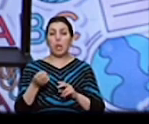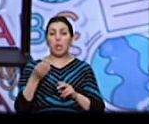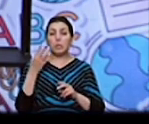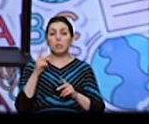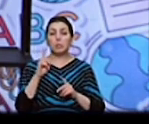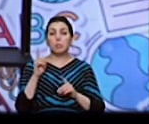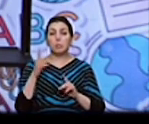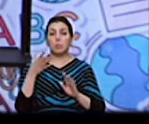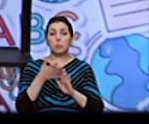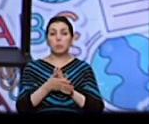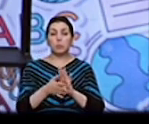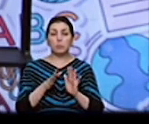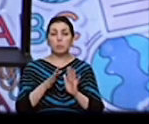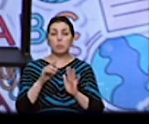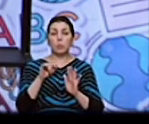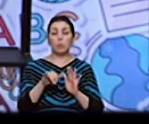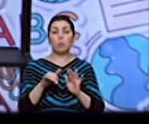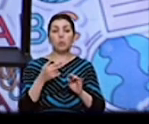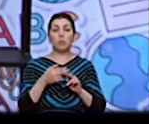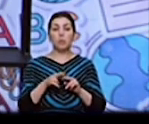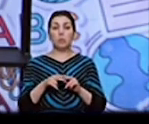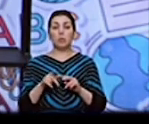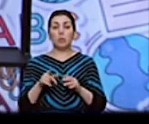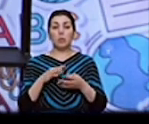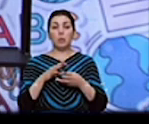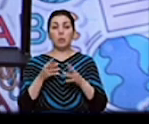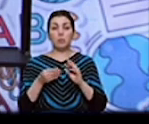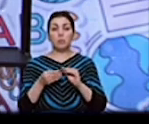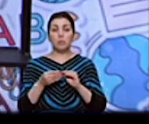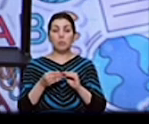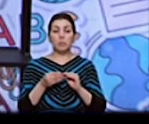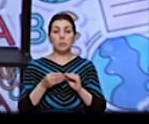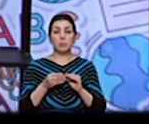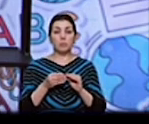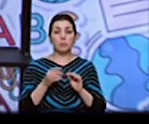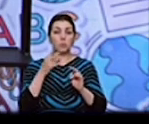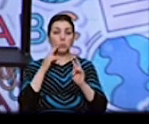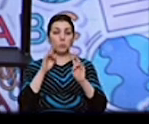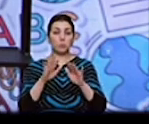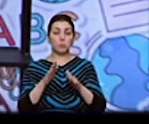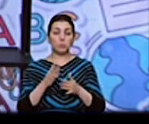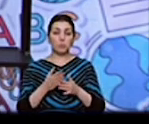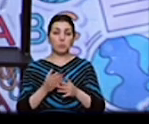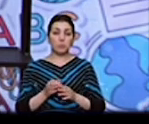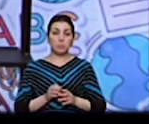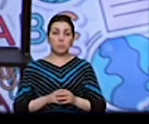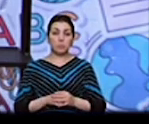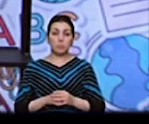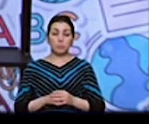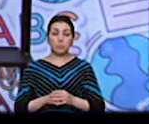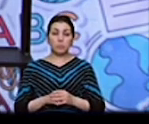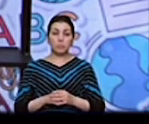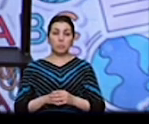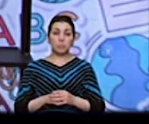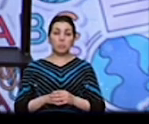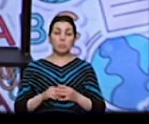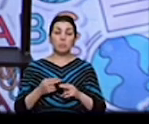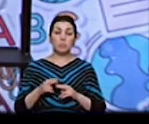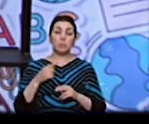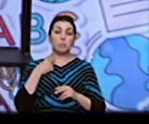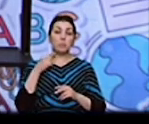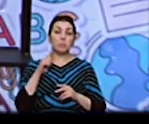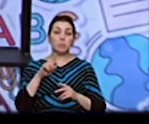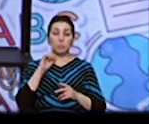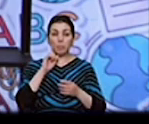qanday mahsulotlar va ularning miqdorlari ham aniq ko'rsatilgan ekan. Ushbu